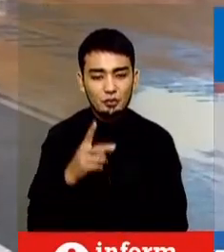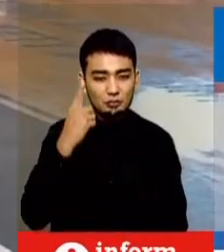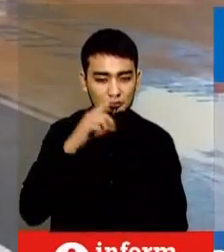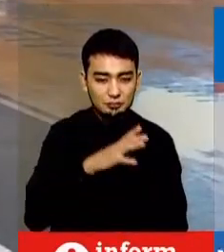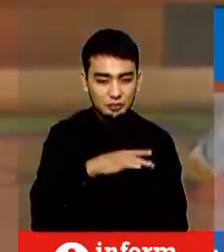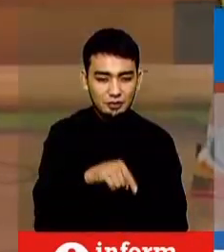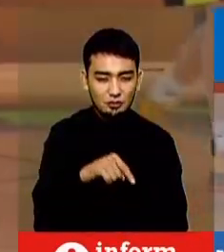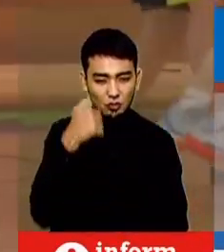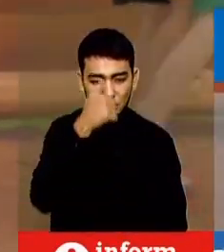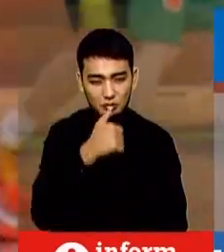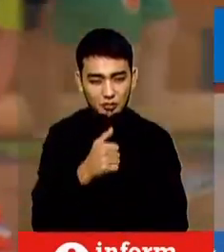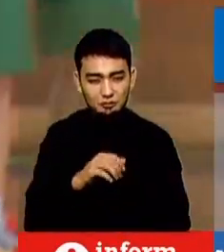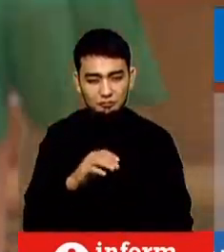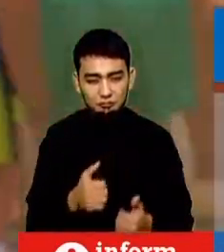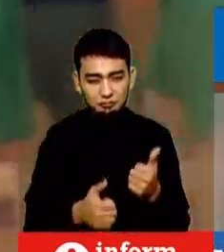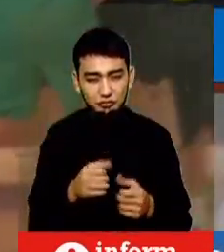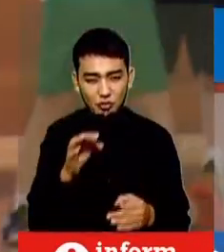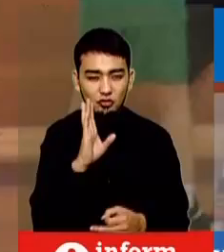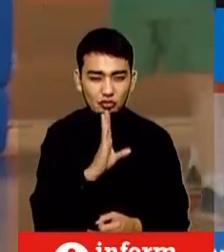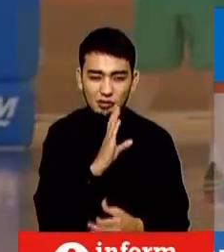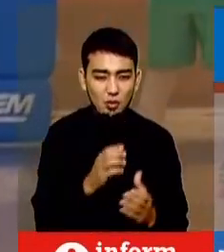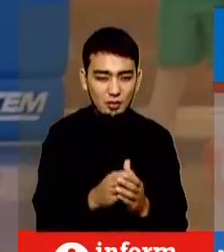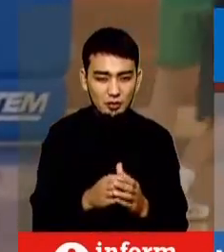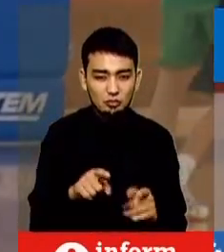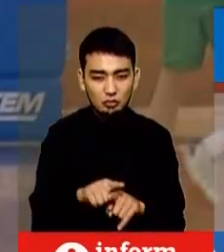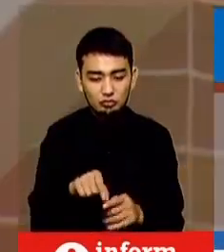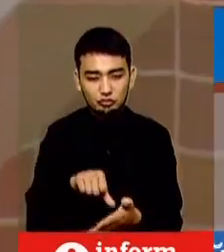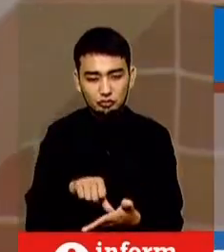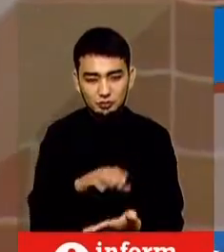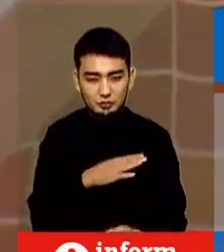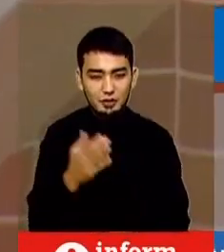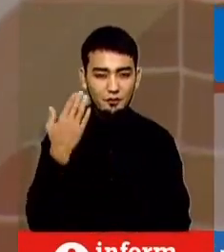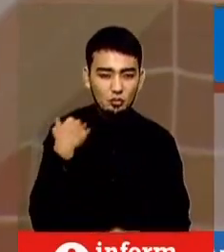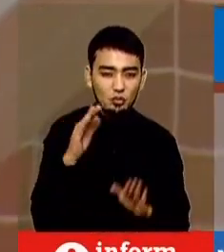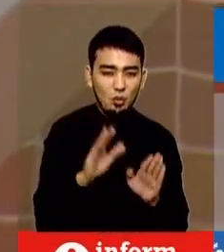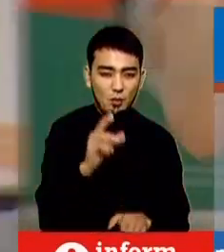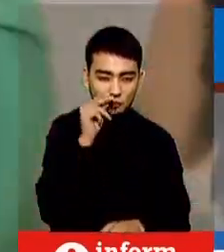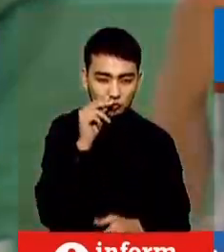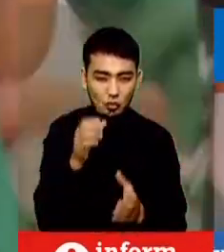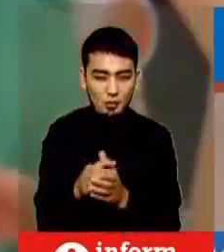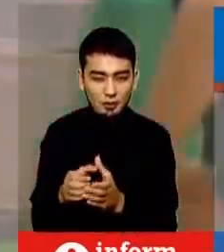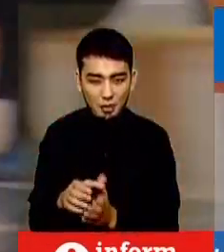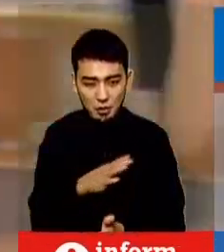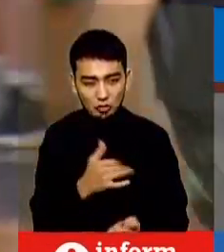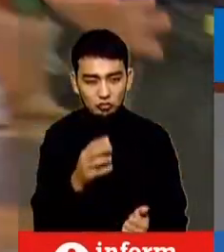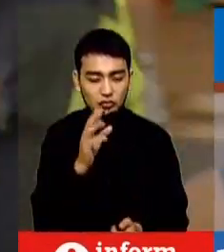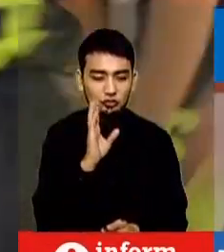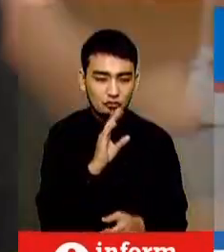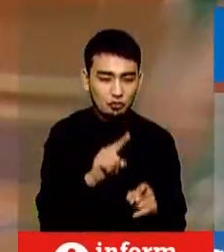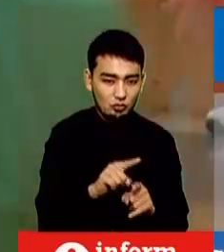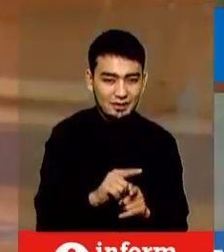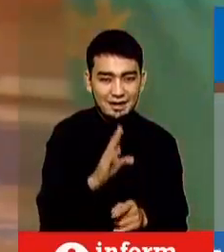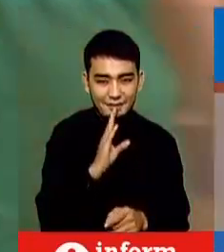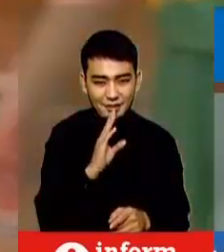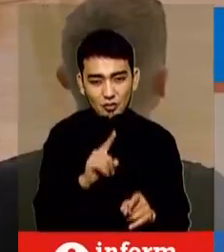этом году к проекту чемпионату присоединились женские команды. До этого участниками лиги были только мужские команды. Стоит отметить, что девочки